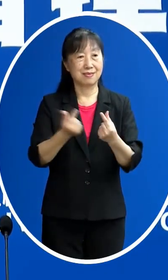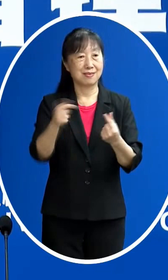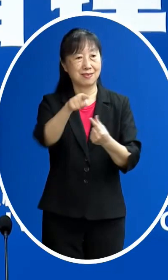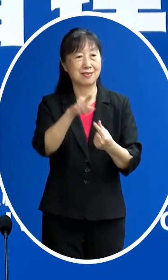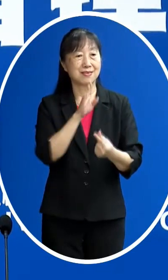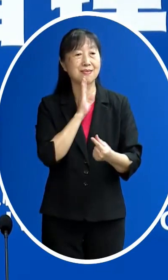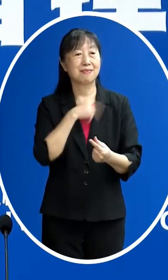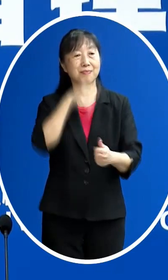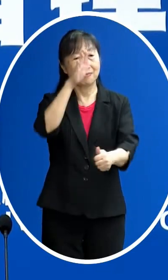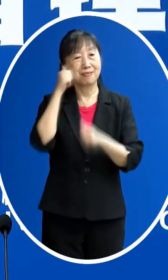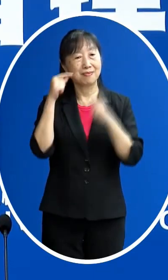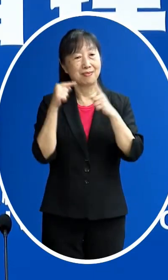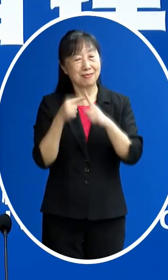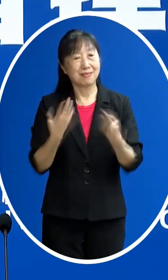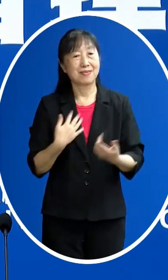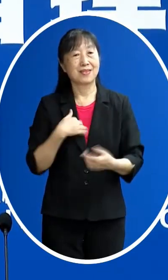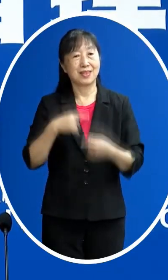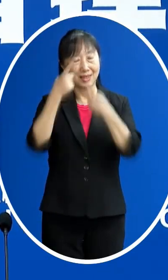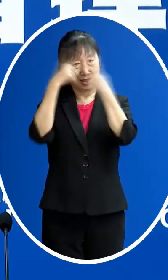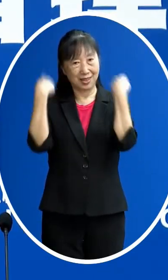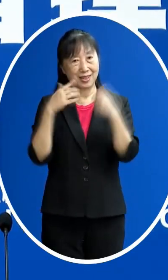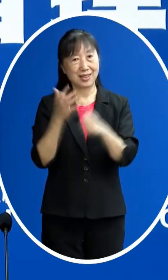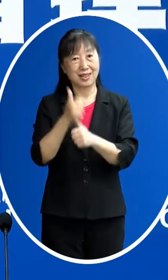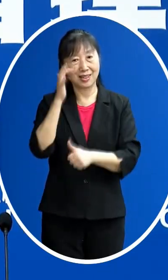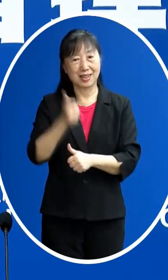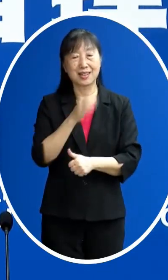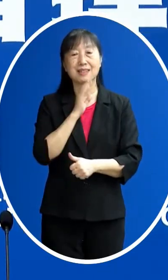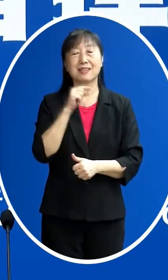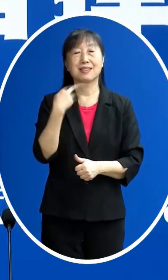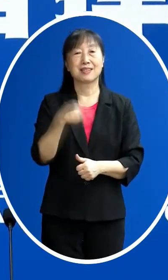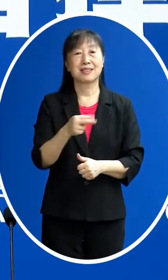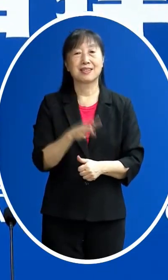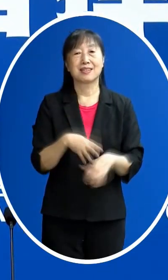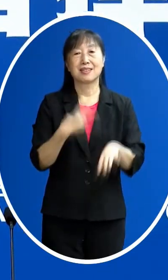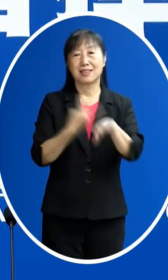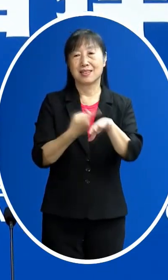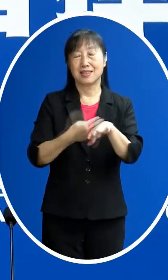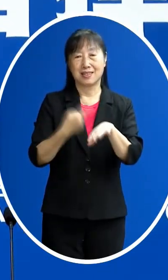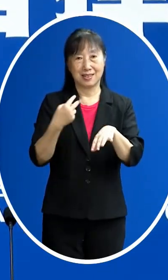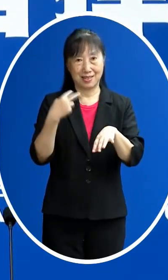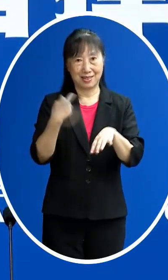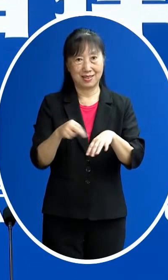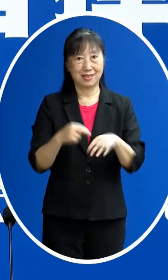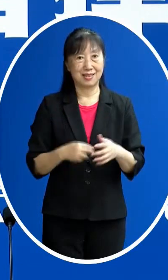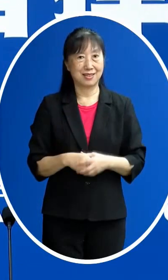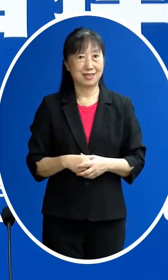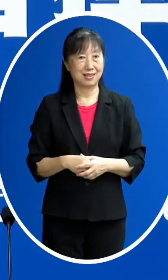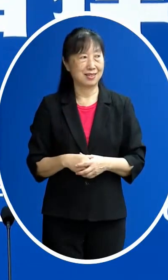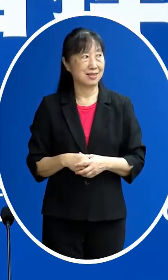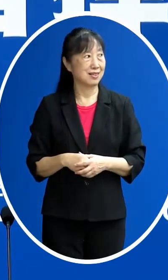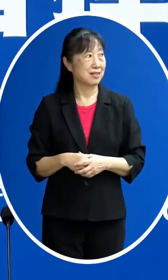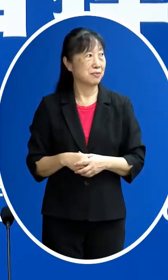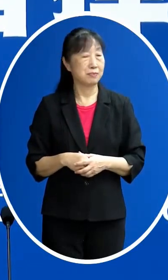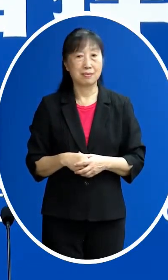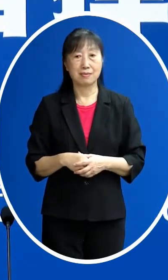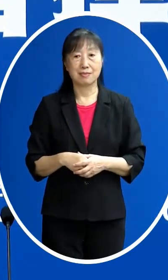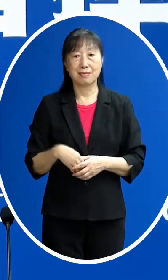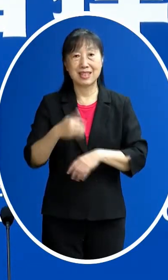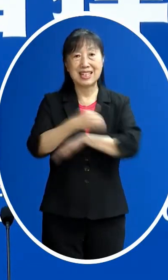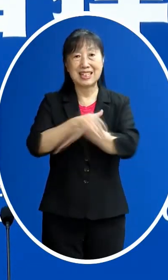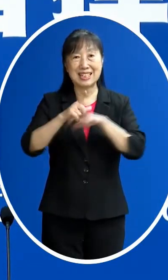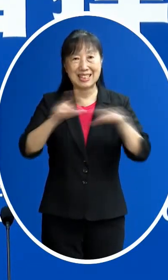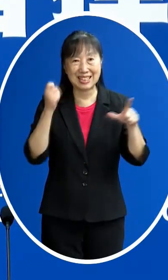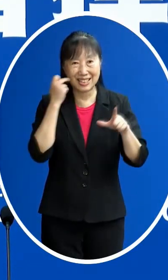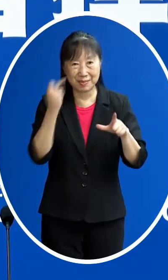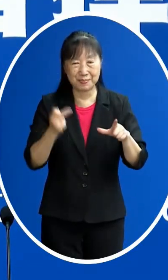们的哈张召集人、周志浩署长。这个罗一军，还有我们的，庄大哥